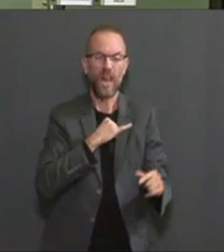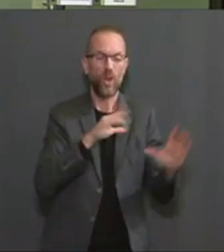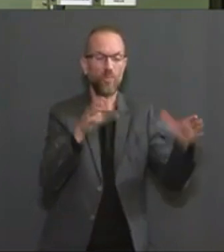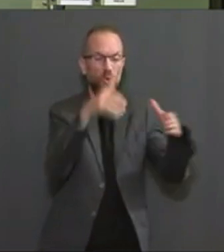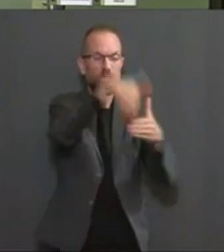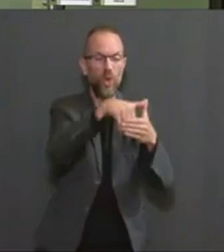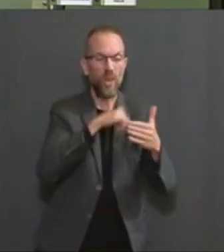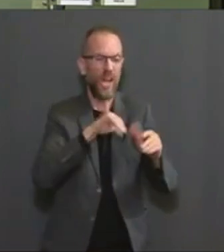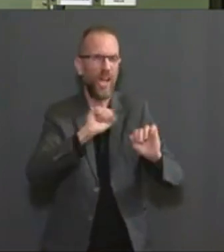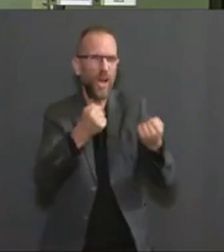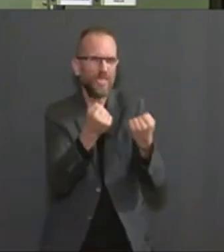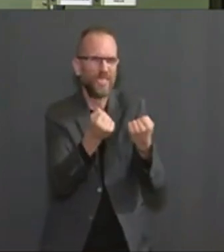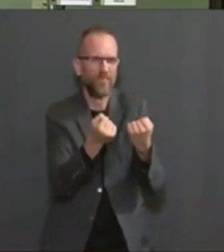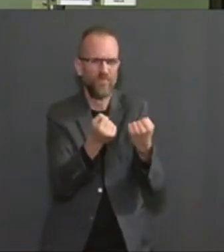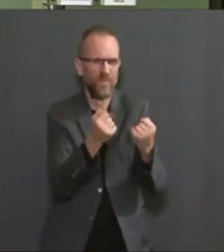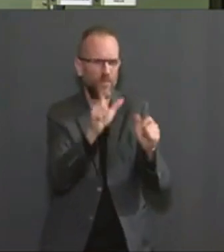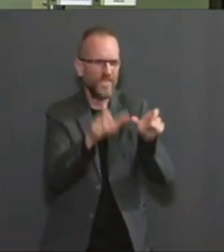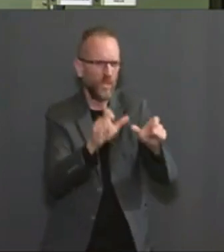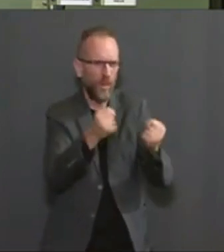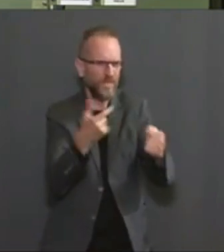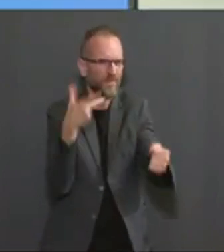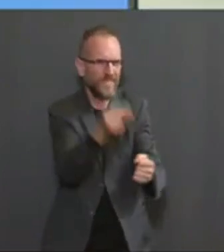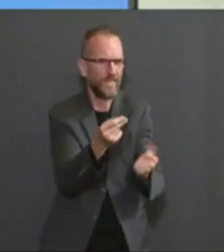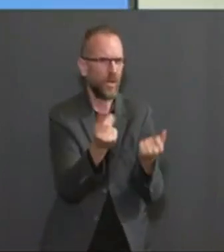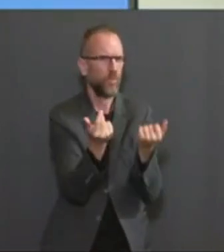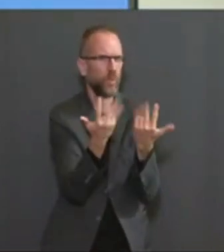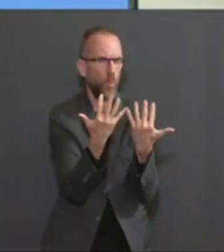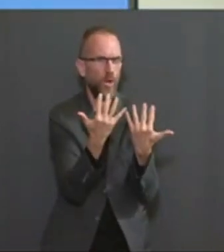est l'alternative pour ces personnes?